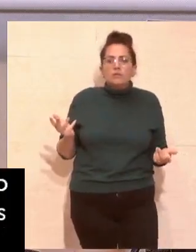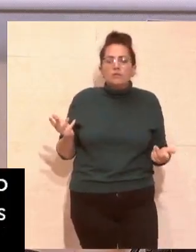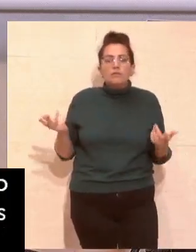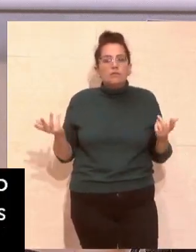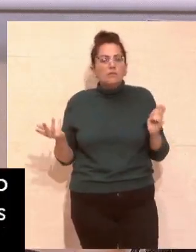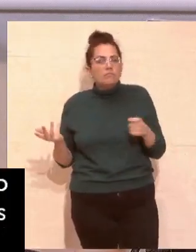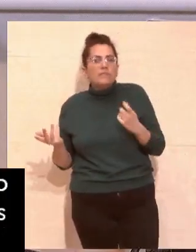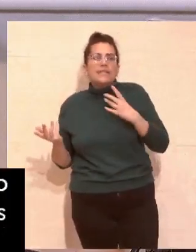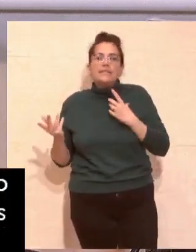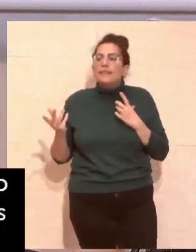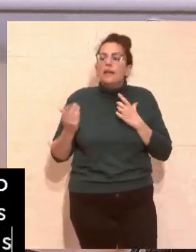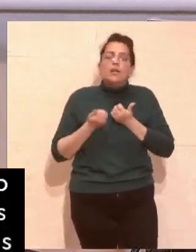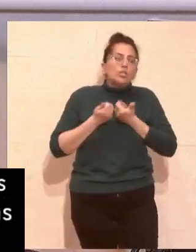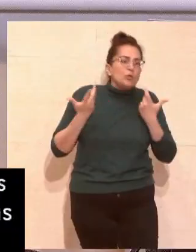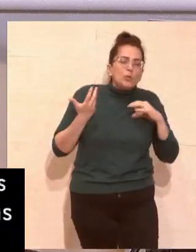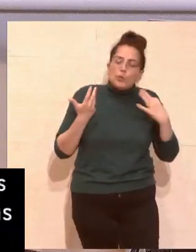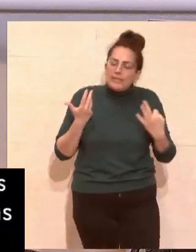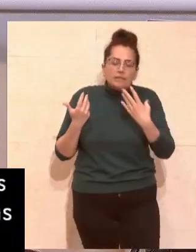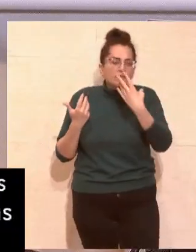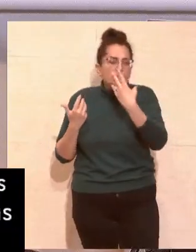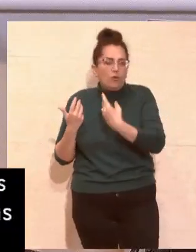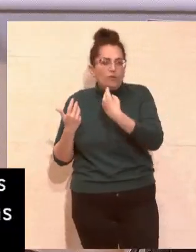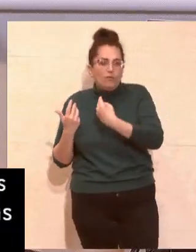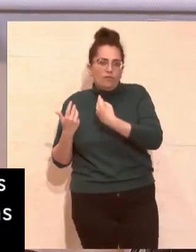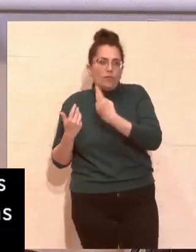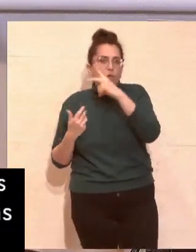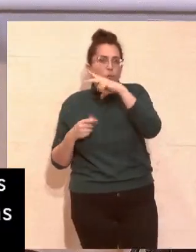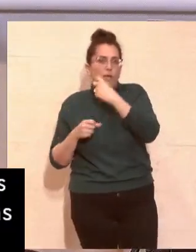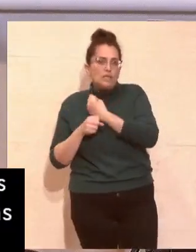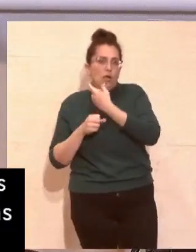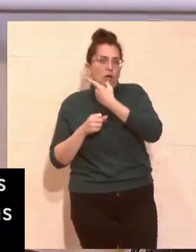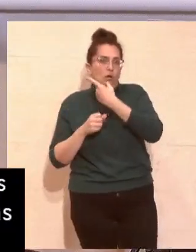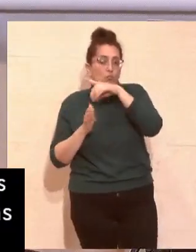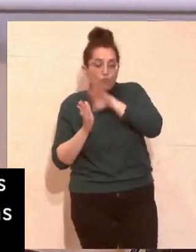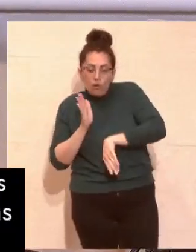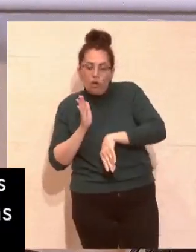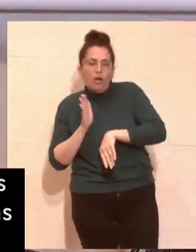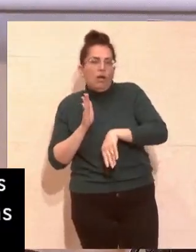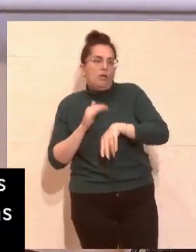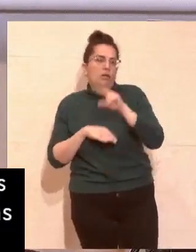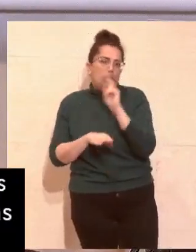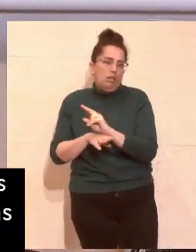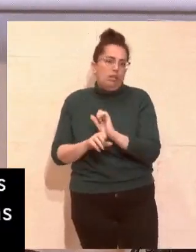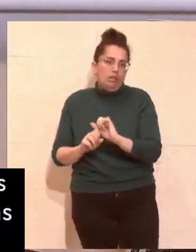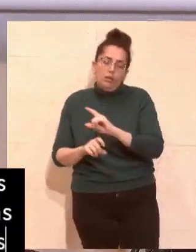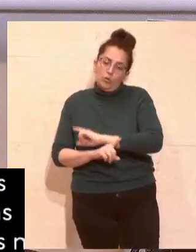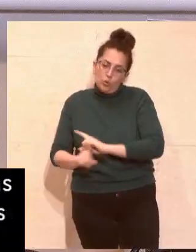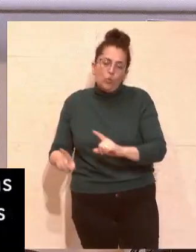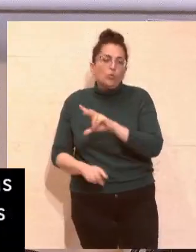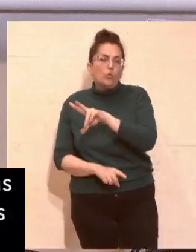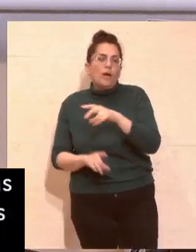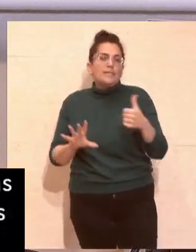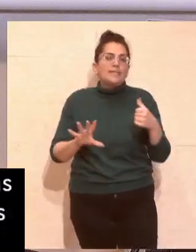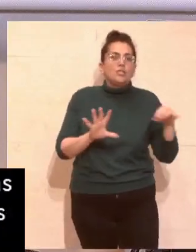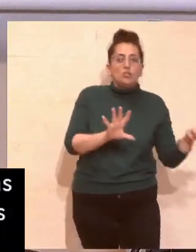facteurs. Bien sûr, il faut limiter les enfants en dessous de 3 ans ne devraient pas être sur les écrans. Il y a les règles, le 3-6-9, pas d'écran